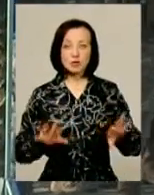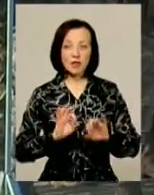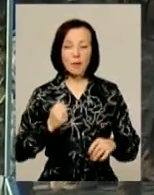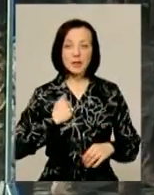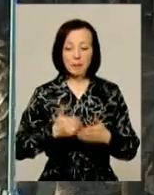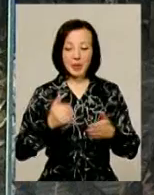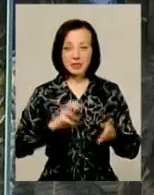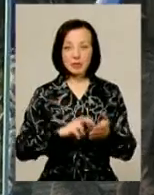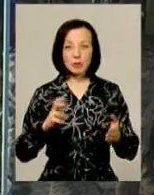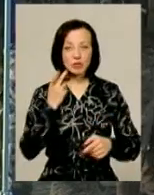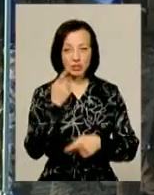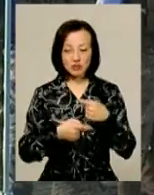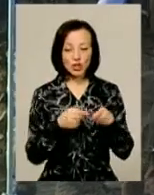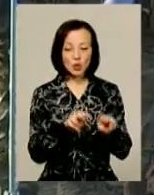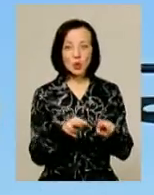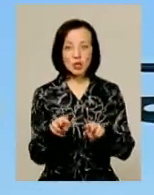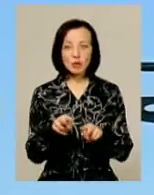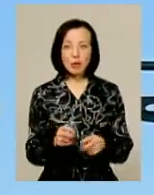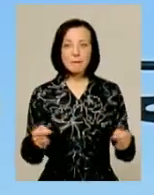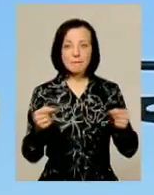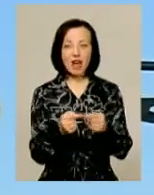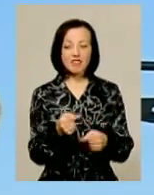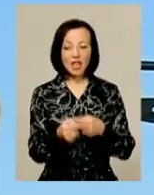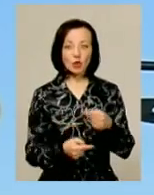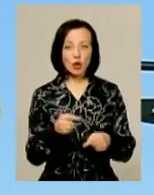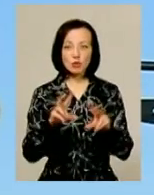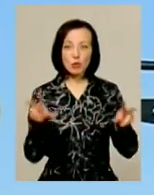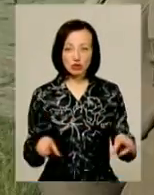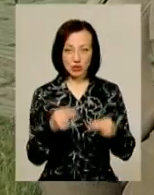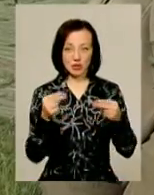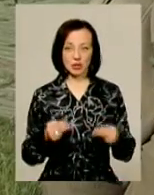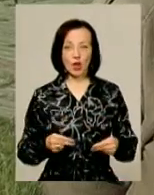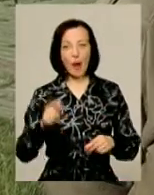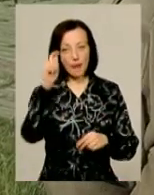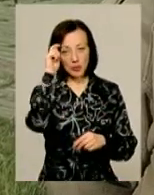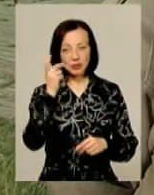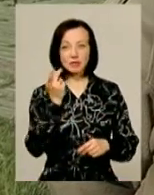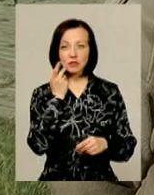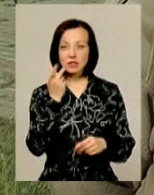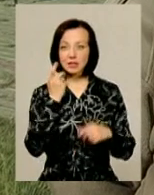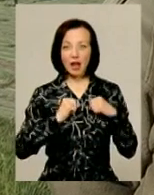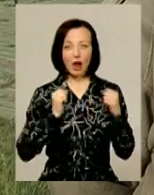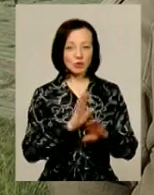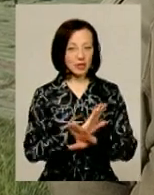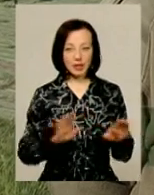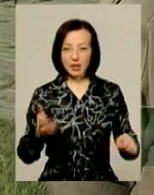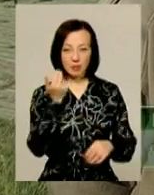бійці перед стрибком завжди дотримуються певних ритуалів, аби пощастило. Мужчины обычно стараются не